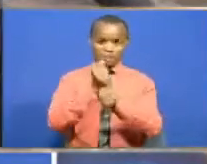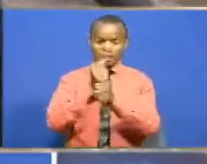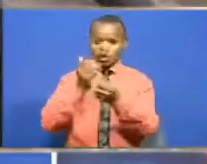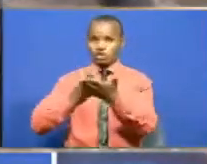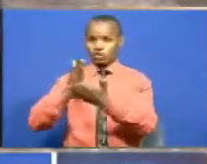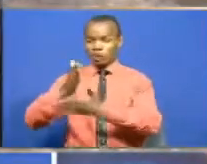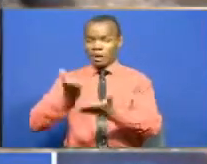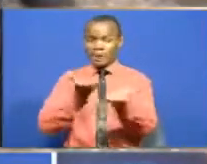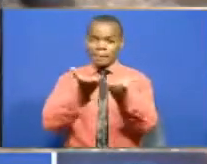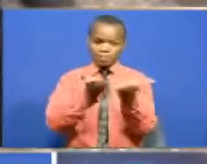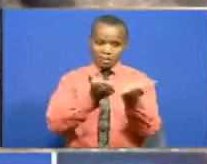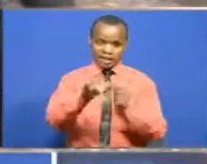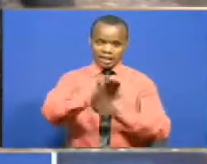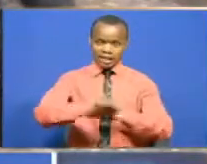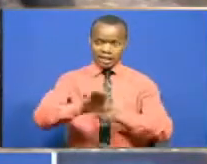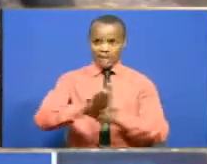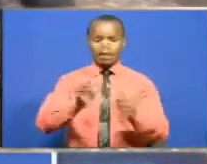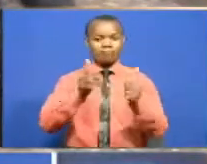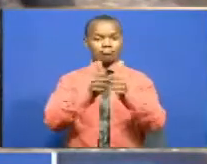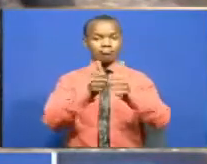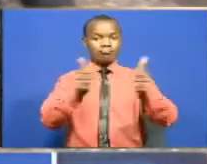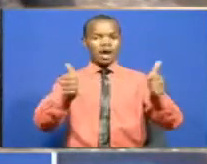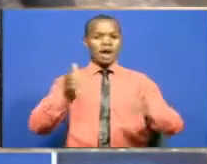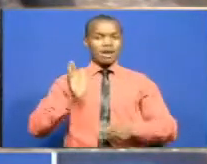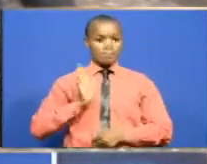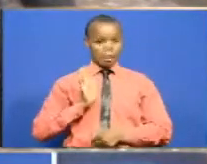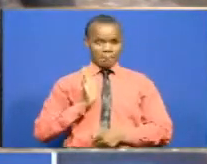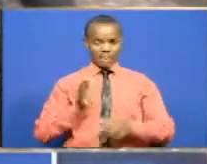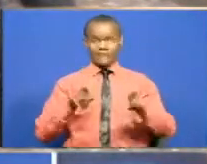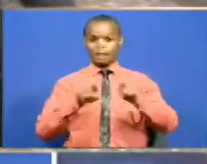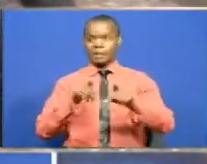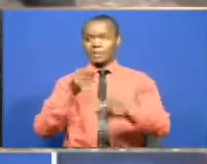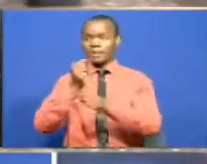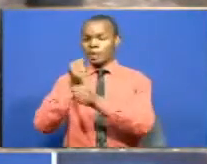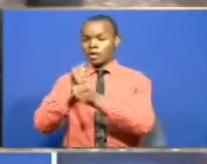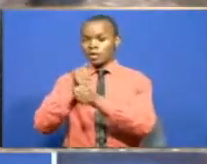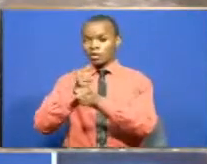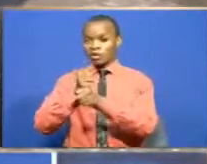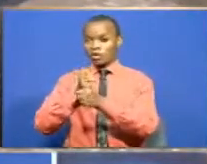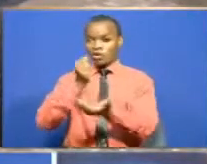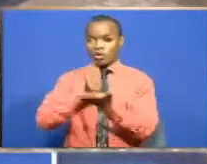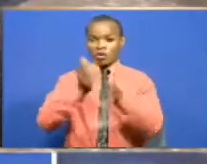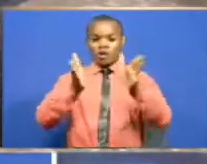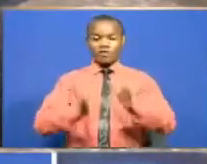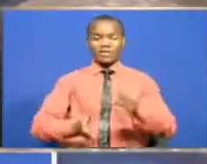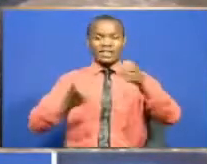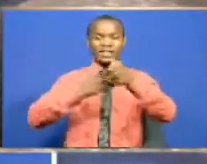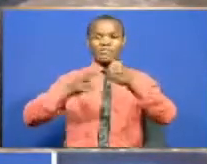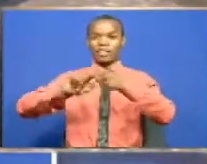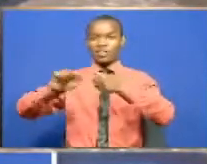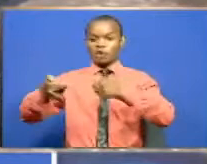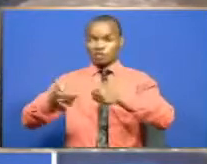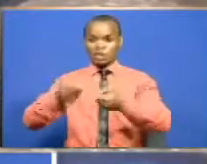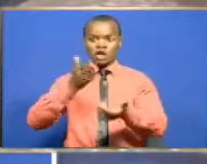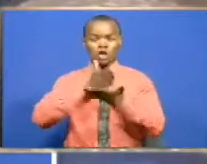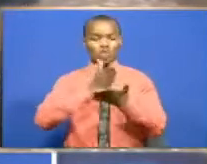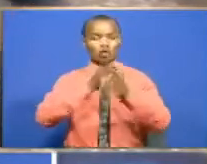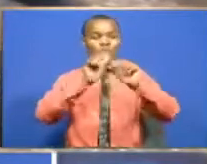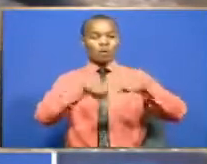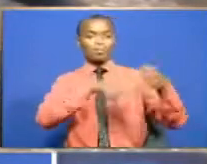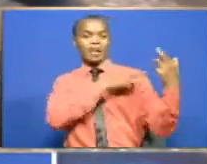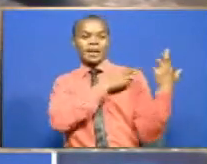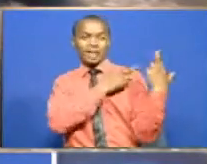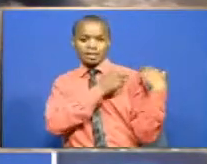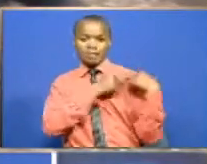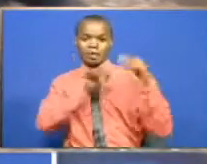ya kibiashara na makazi na kuwawezesha zaidi ya maafisa 700 usalama kote nchini kutekeleza jukumu muhimu katika